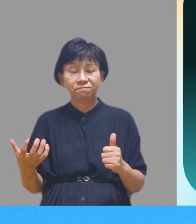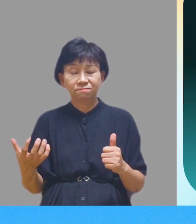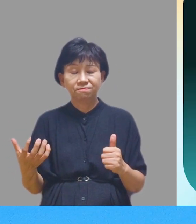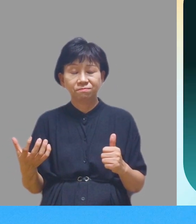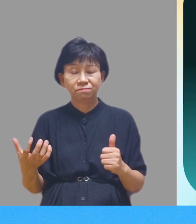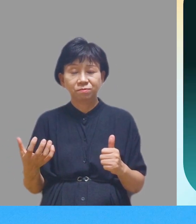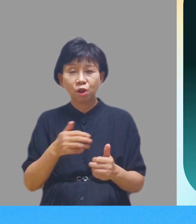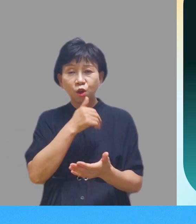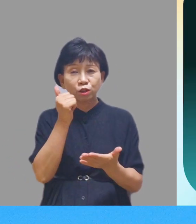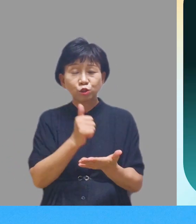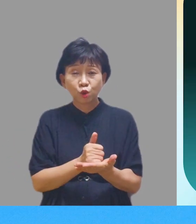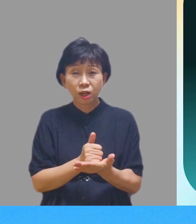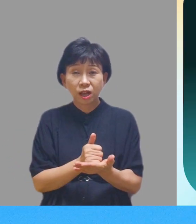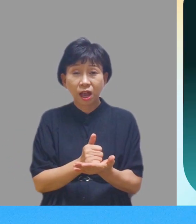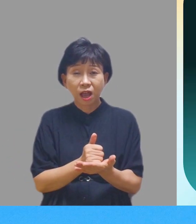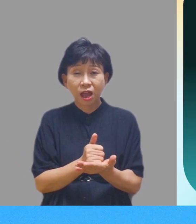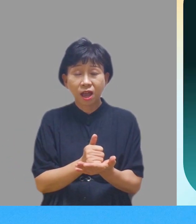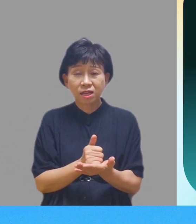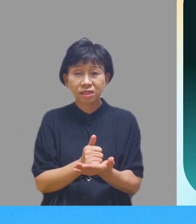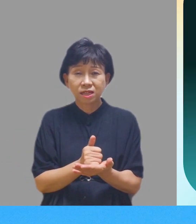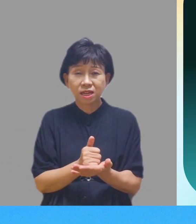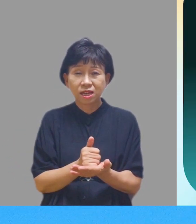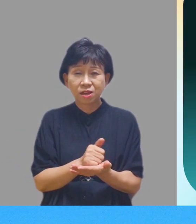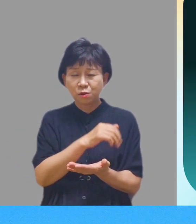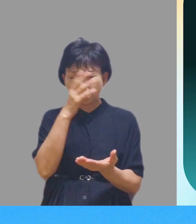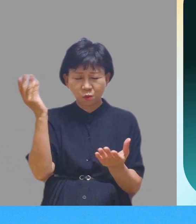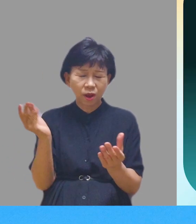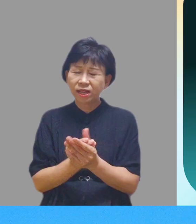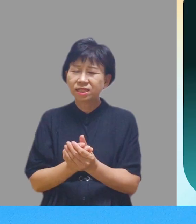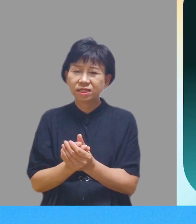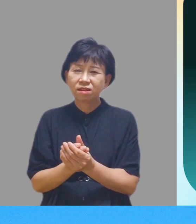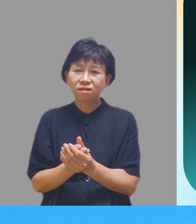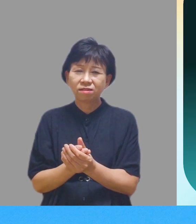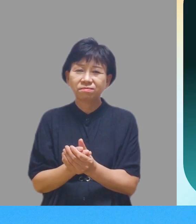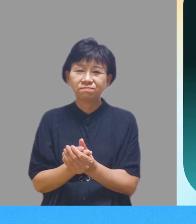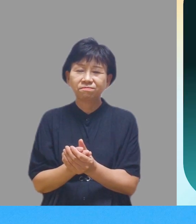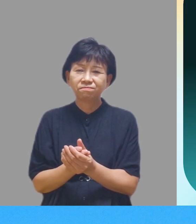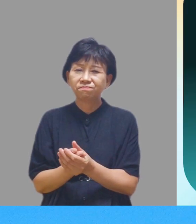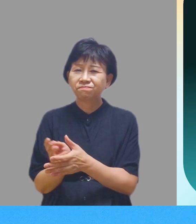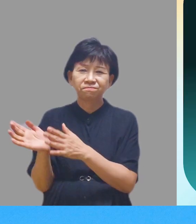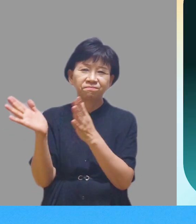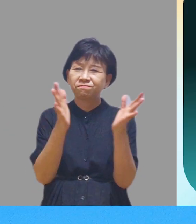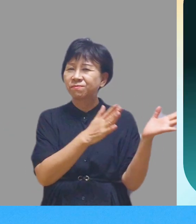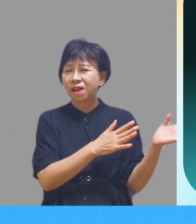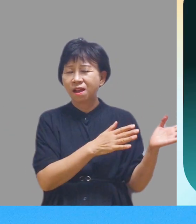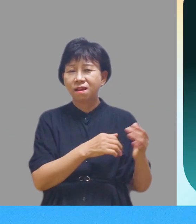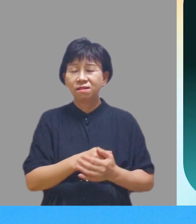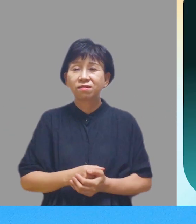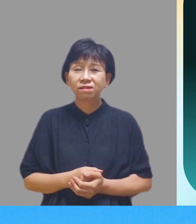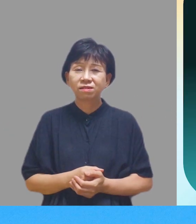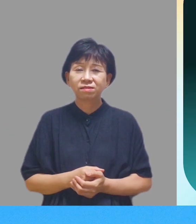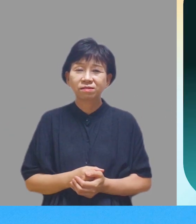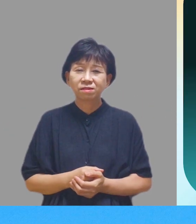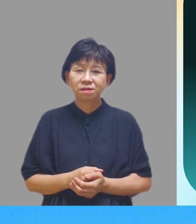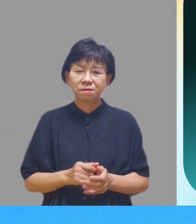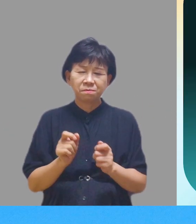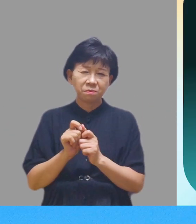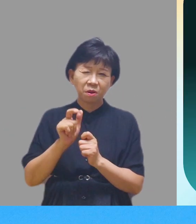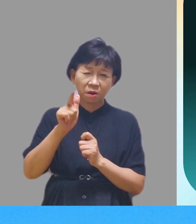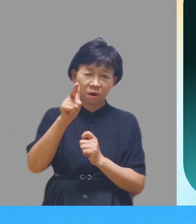그 죄가 다 지나가서 더 이상 남아있지 않다. 저